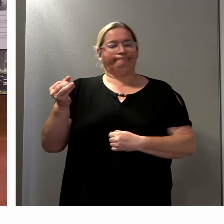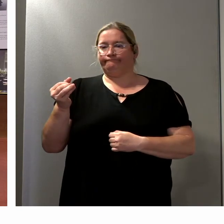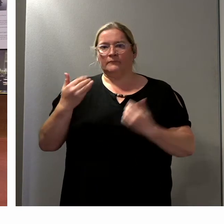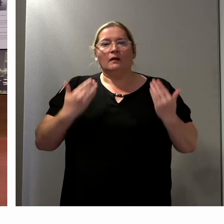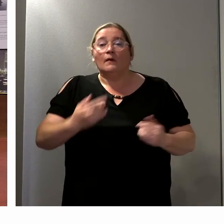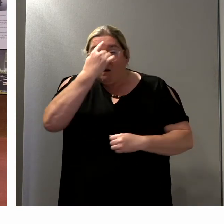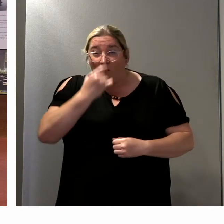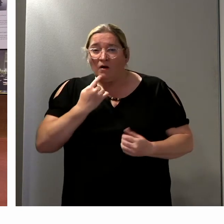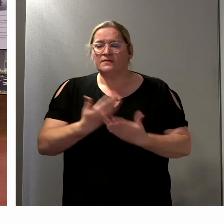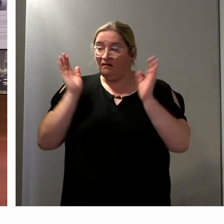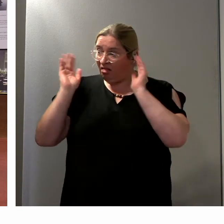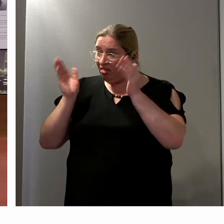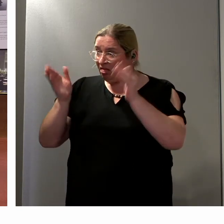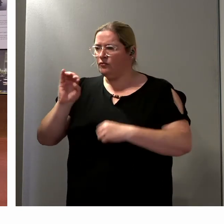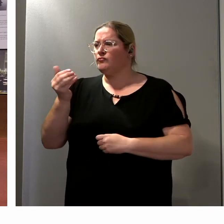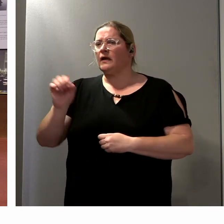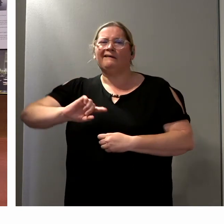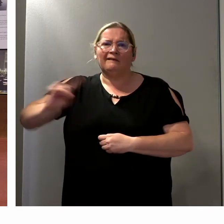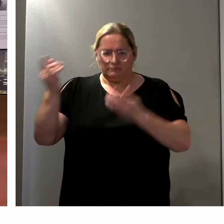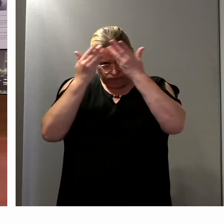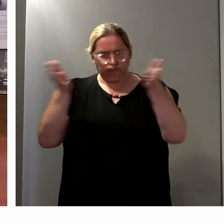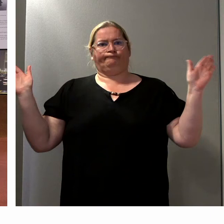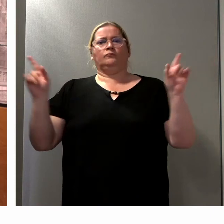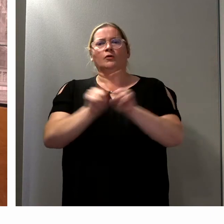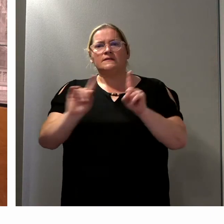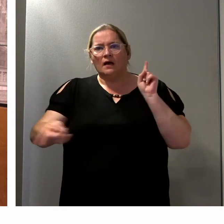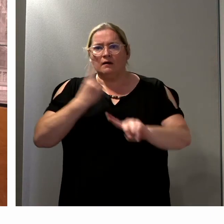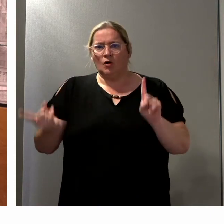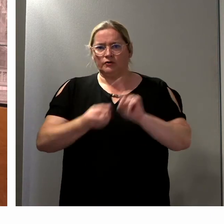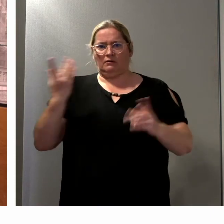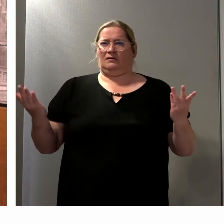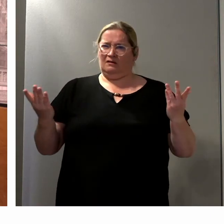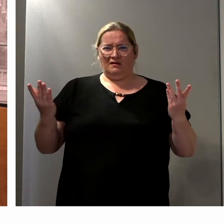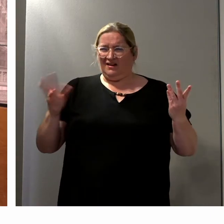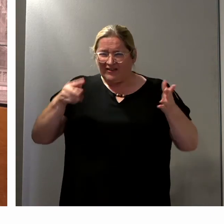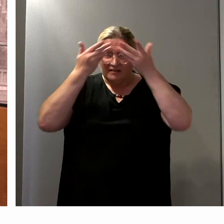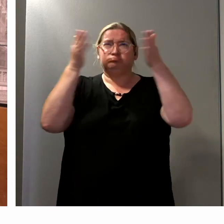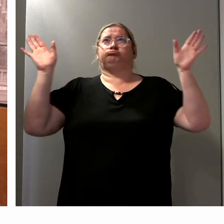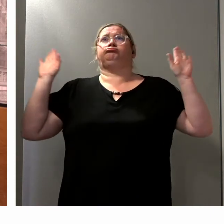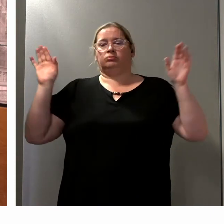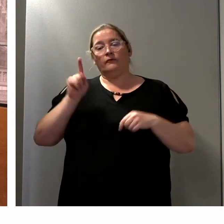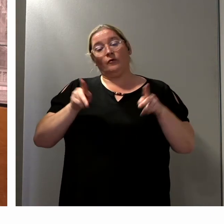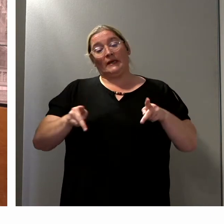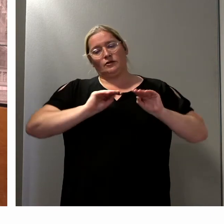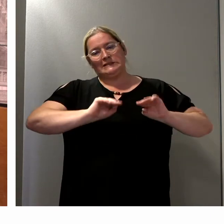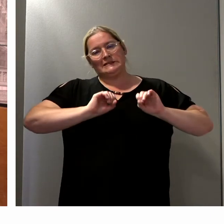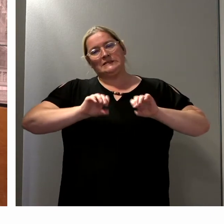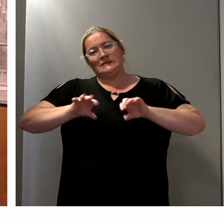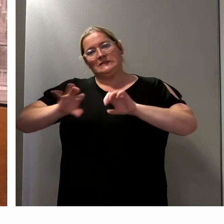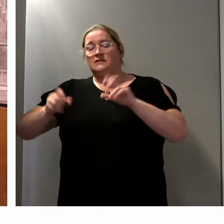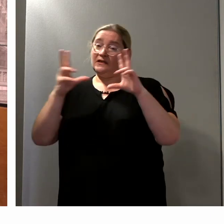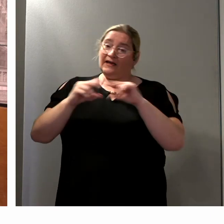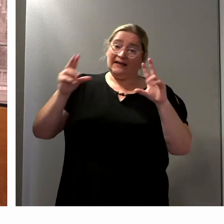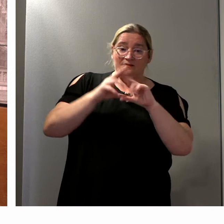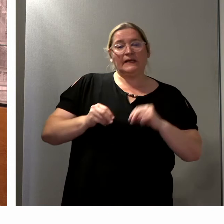aujourd'hui ce qui est entendu dès qu'on met accessibilité, mais c'est un champ beaucoup plus large. Donc l'idée est de faire de la pédagogie aussi sur